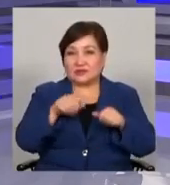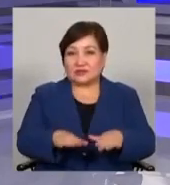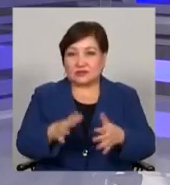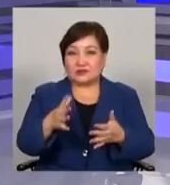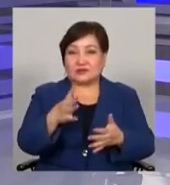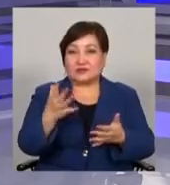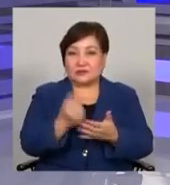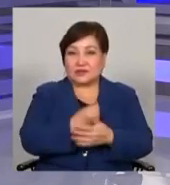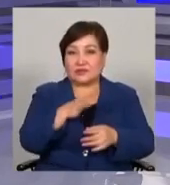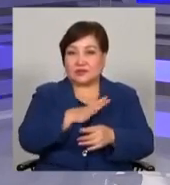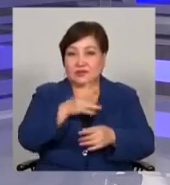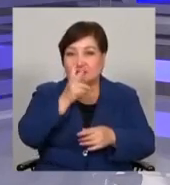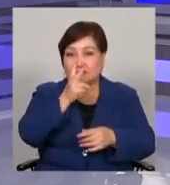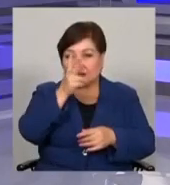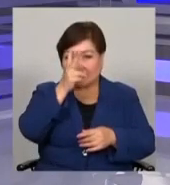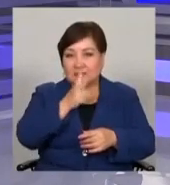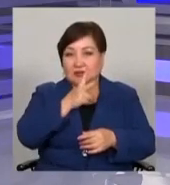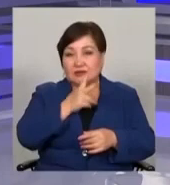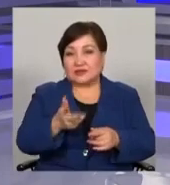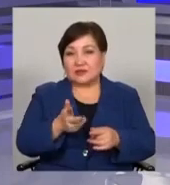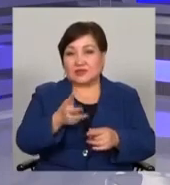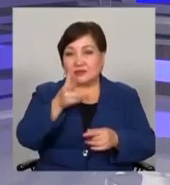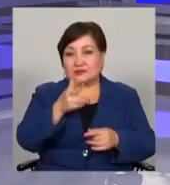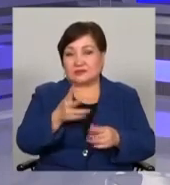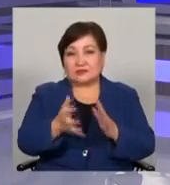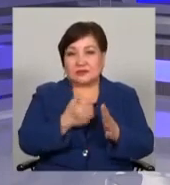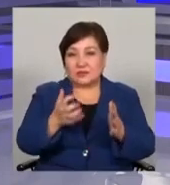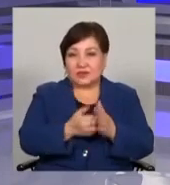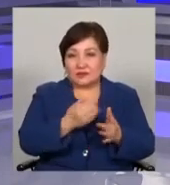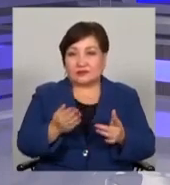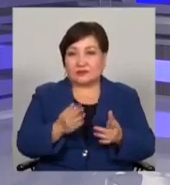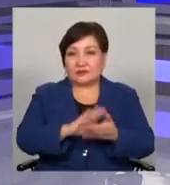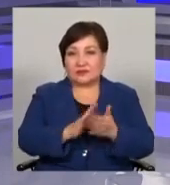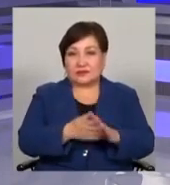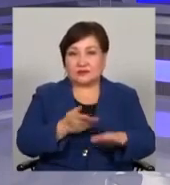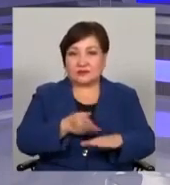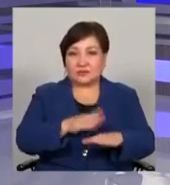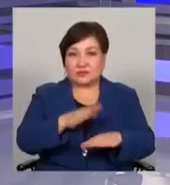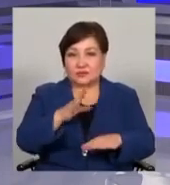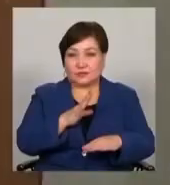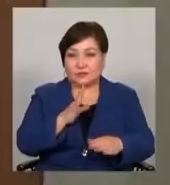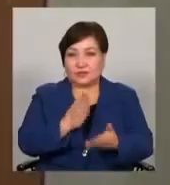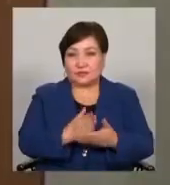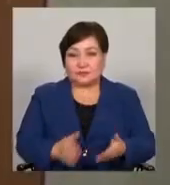айлығы шайлығына жетпей шарасыз күйде отыр. Мәселенің мән-жайын әріптесім Асылбек Тойбек анықтады.